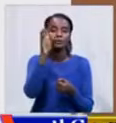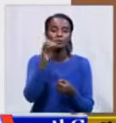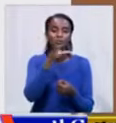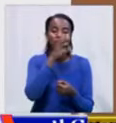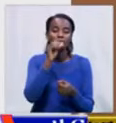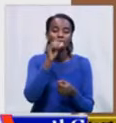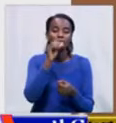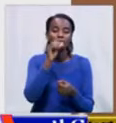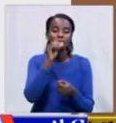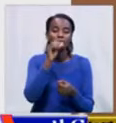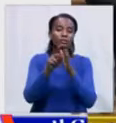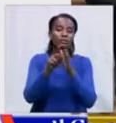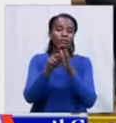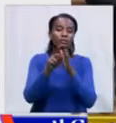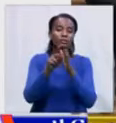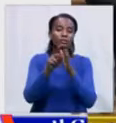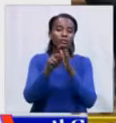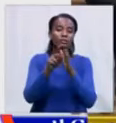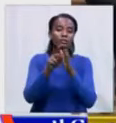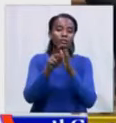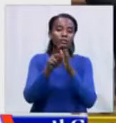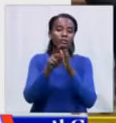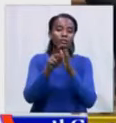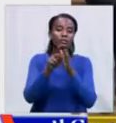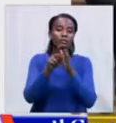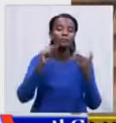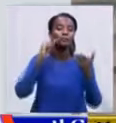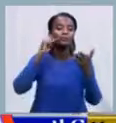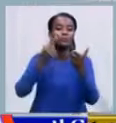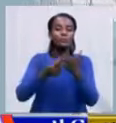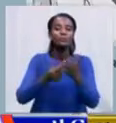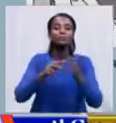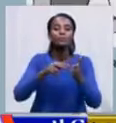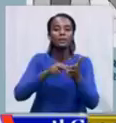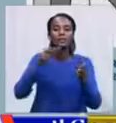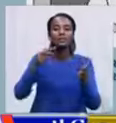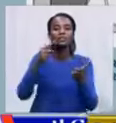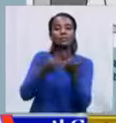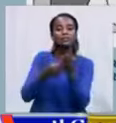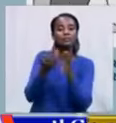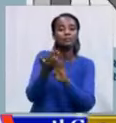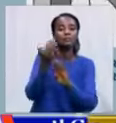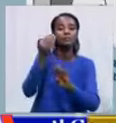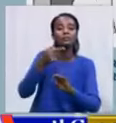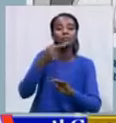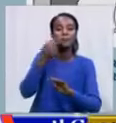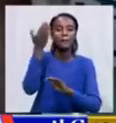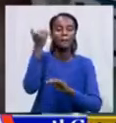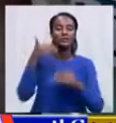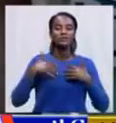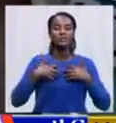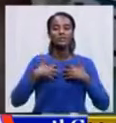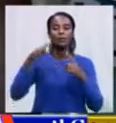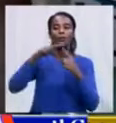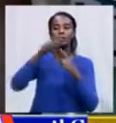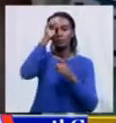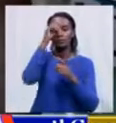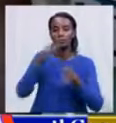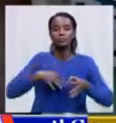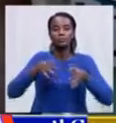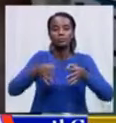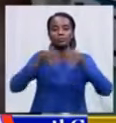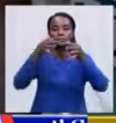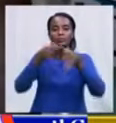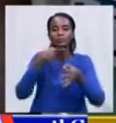የቀጠፈው ቫይረሱ የጤና ድርጅቱ እስካሁን ባለው መረጃ መነሻው ከዚህ ቀደም ሲባል እንደነበረው ከእንስሳት ወደ ሰዎች የተላለፈ ነው